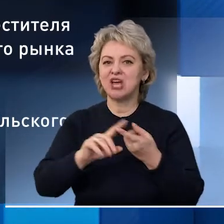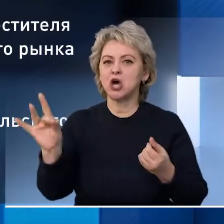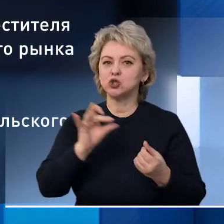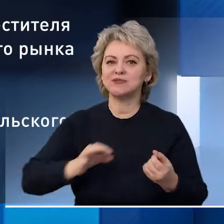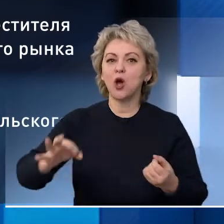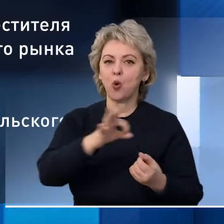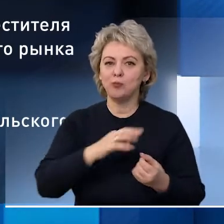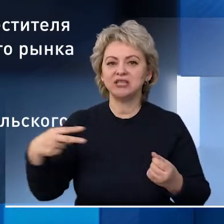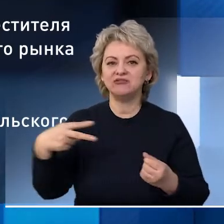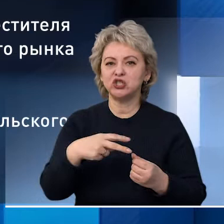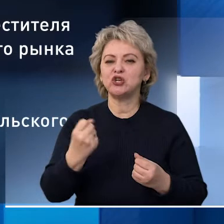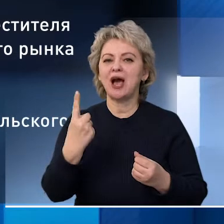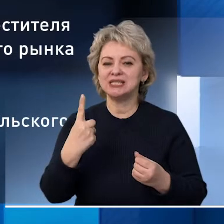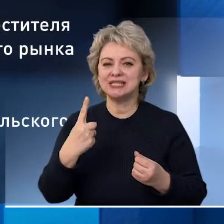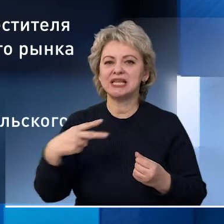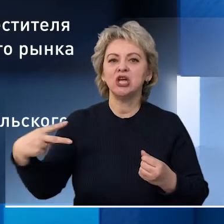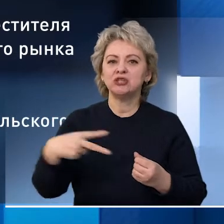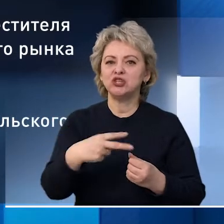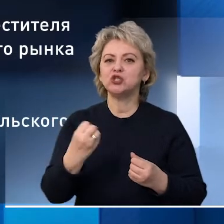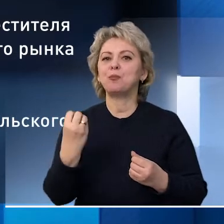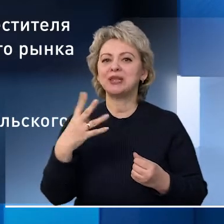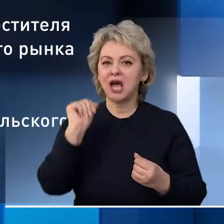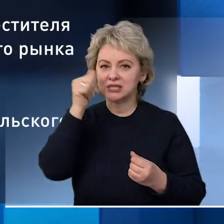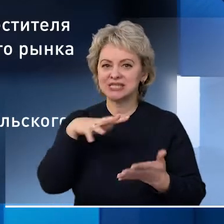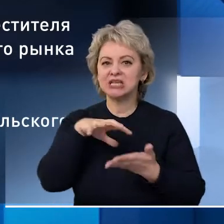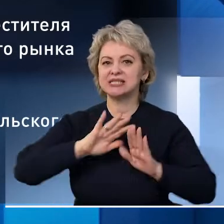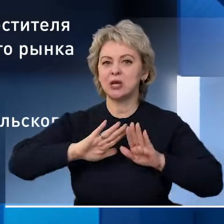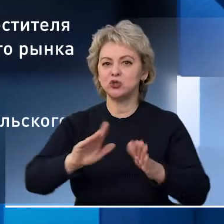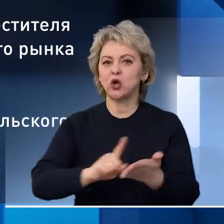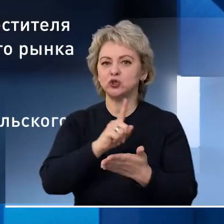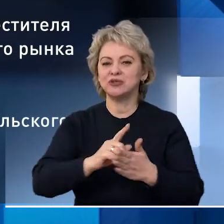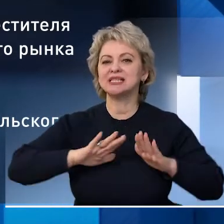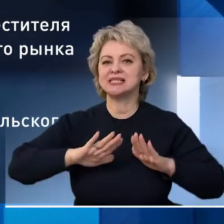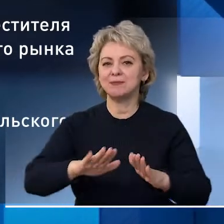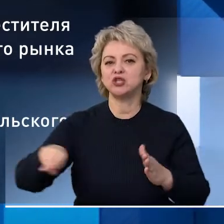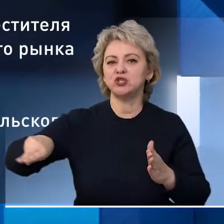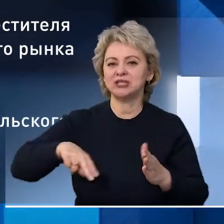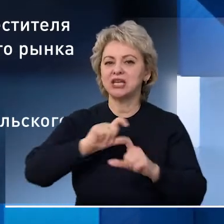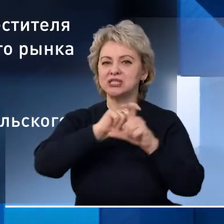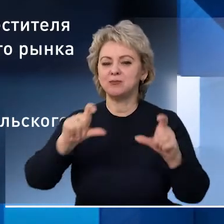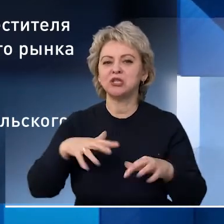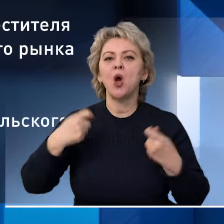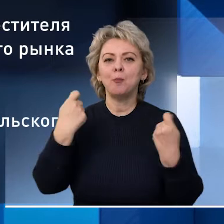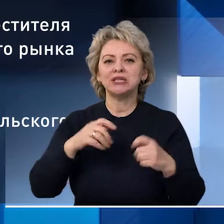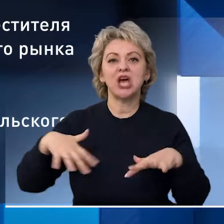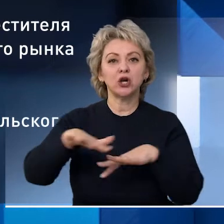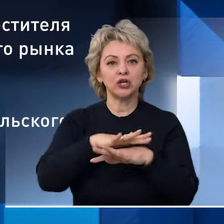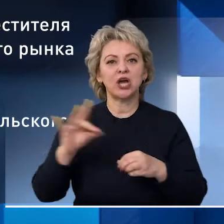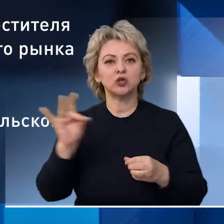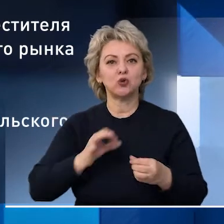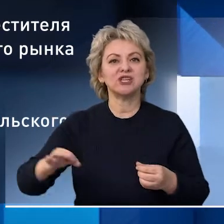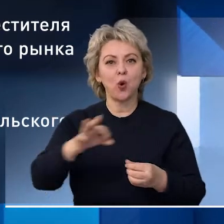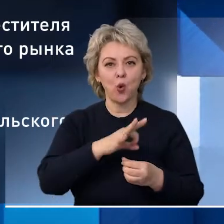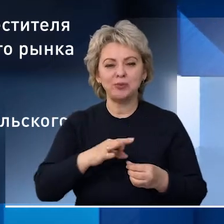внешнеэкономических связей Ростовской области. С 2011 по 2015 замещала должность заместителя директора Департамента потребительского